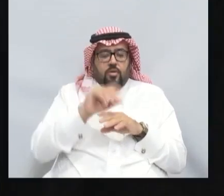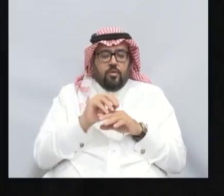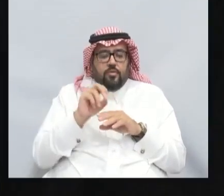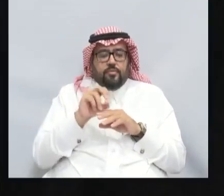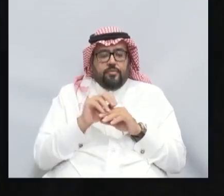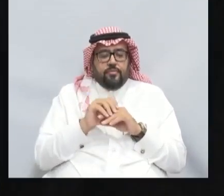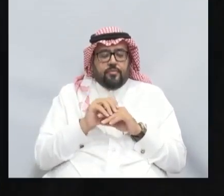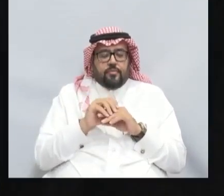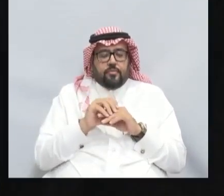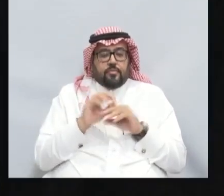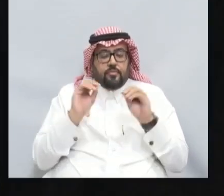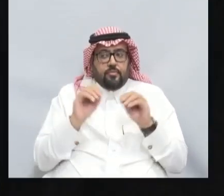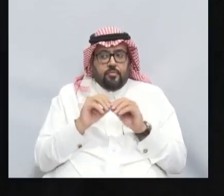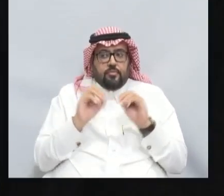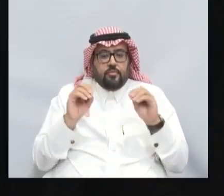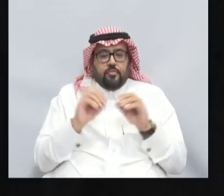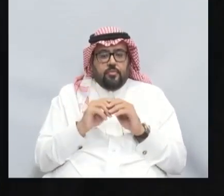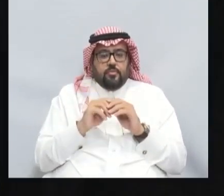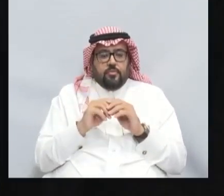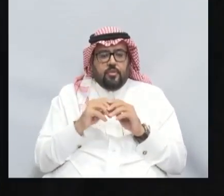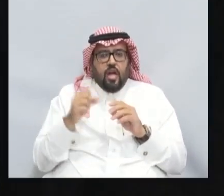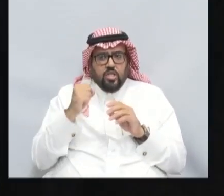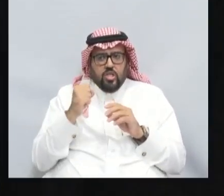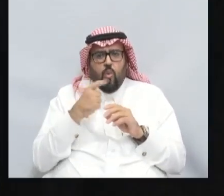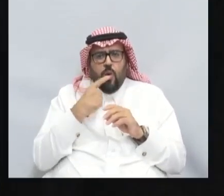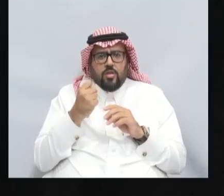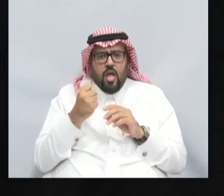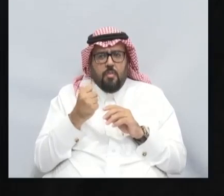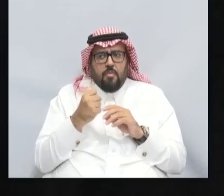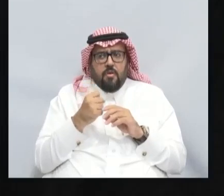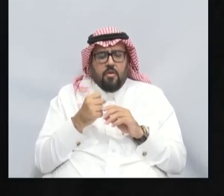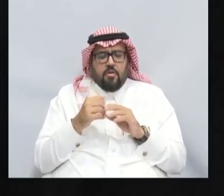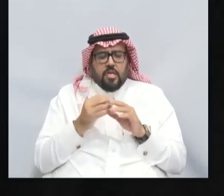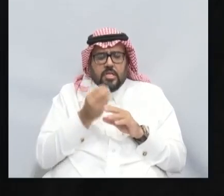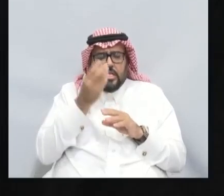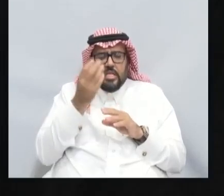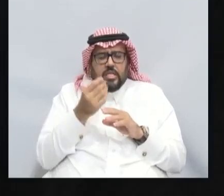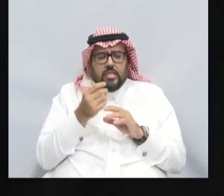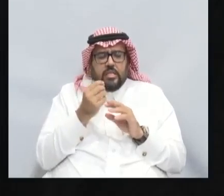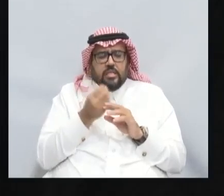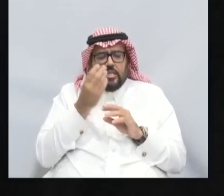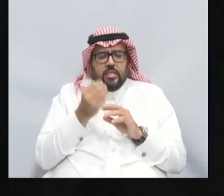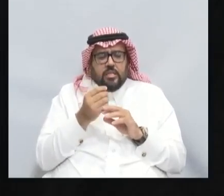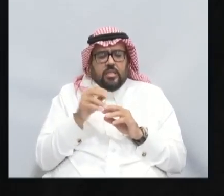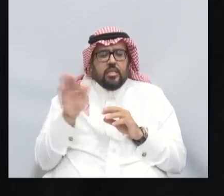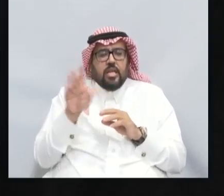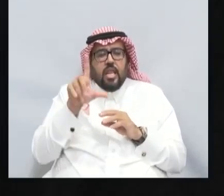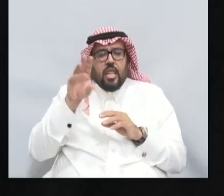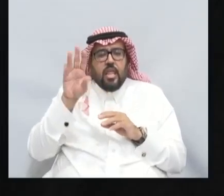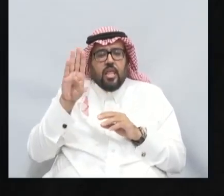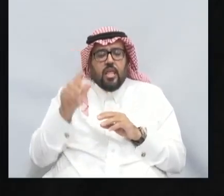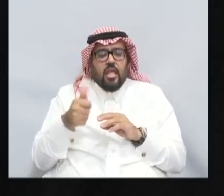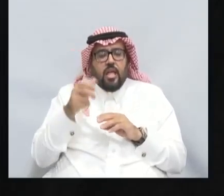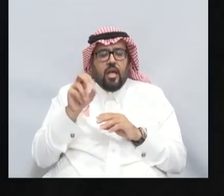الثوران لهذه الشقوق هل هو عنيف شديد؟ لا، بما أنها تحتوي على سيليكا قليلة،